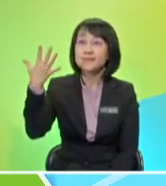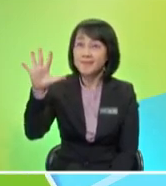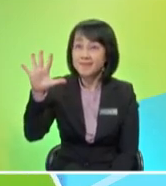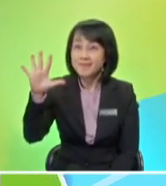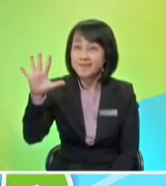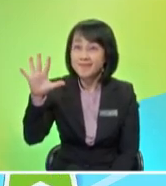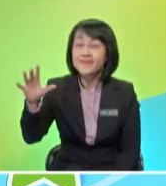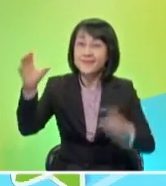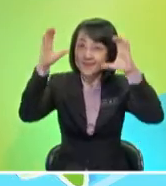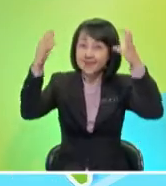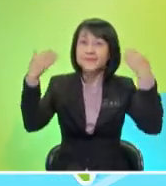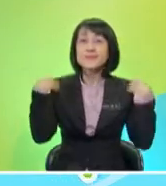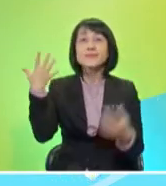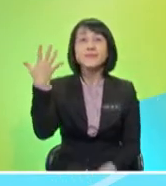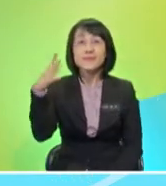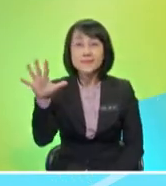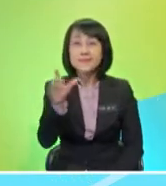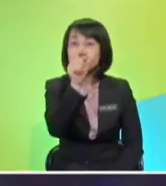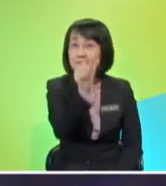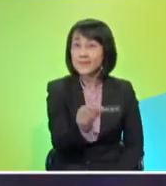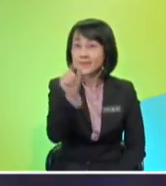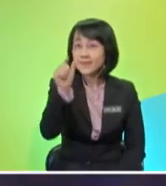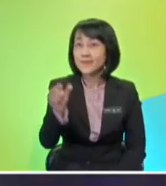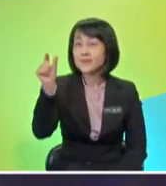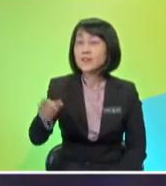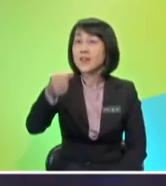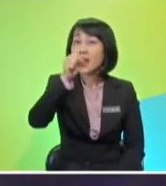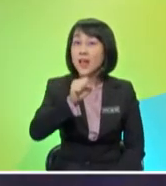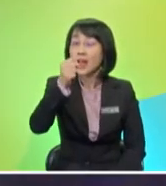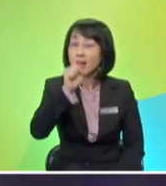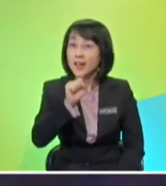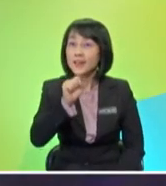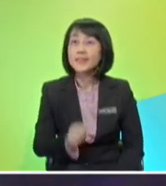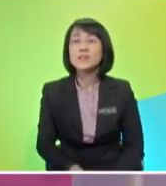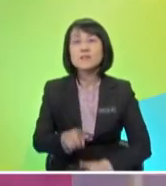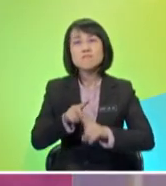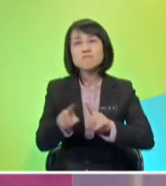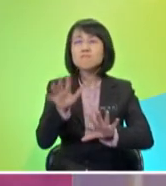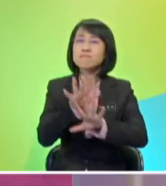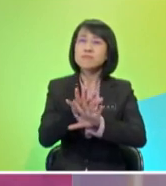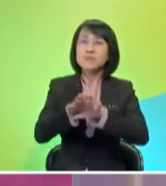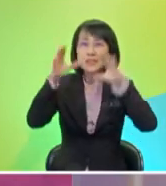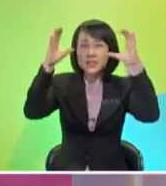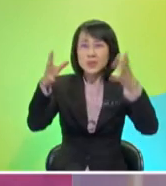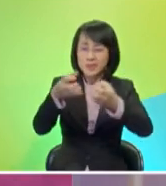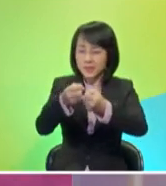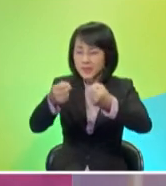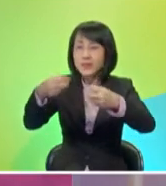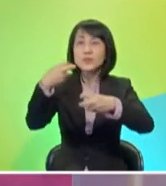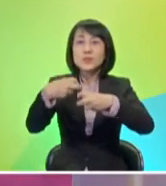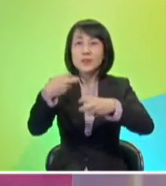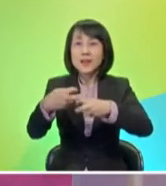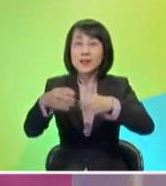1 2 3 4 5 6 7 8 9 10 11 12 13 14 15. Cikgu ada 15 batang aiskrim. Tapi kan banyak sangatlah, cikgu nak pegang pun susahlah.